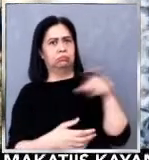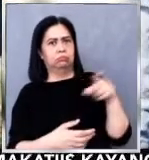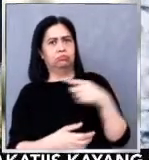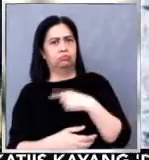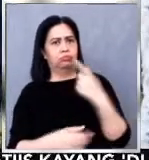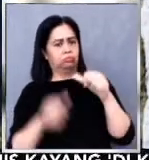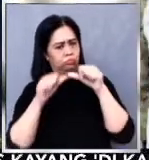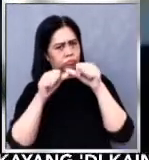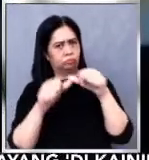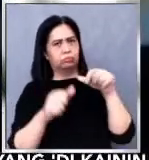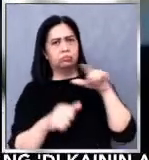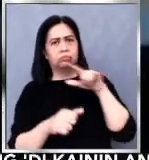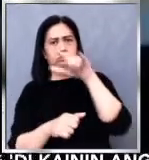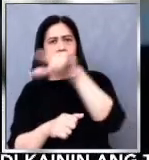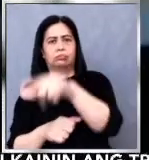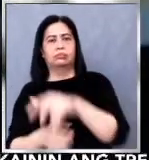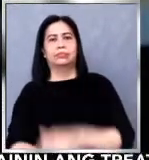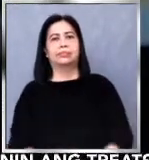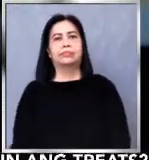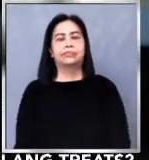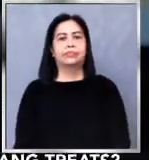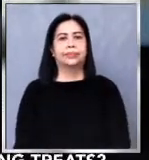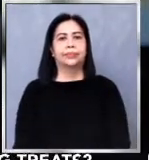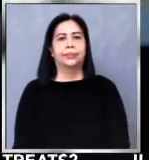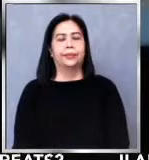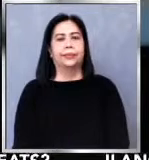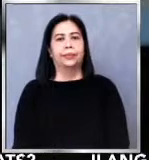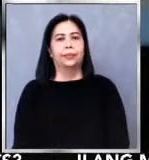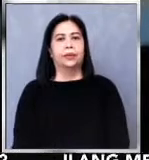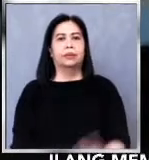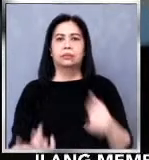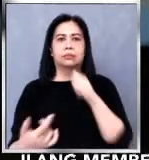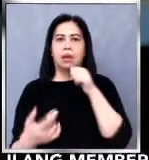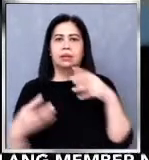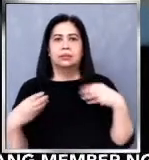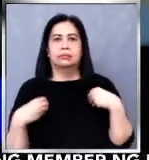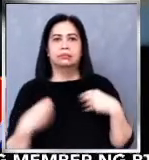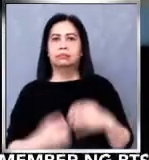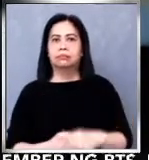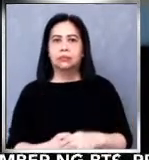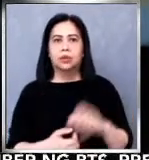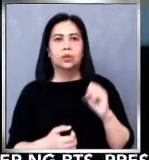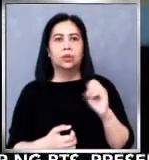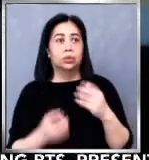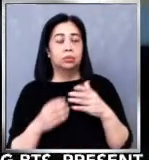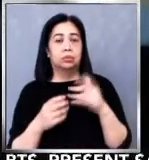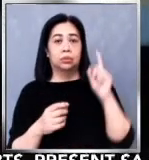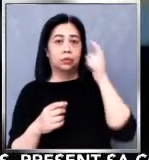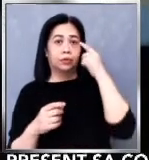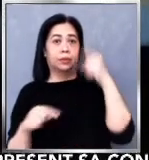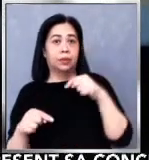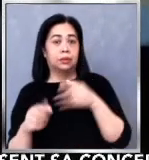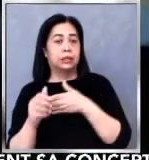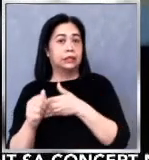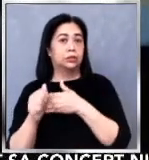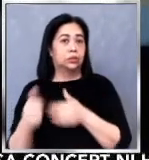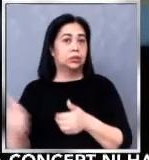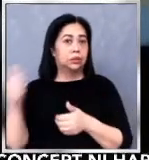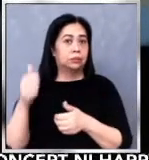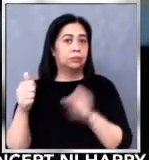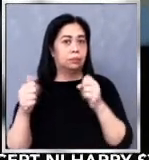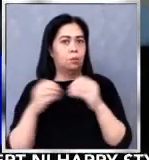biyahe. This is totally unacceptable. So our government, our leadership should take a more